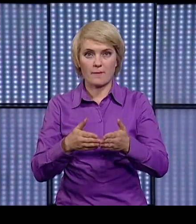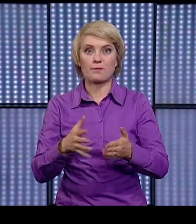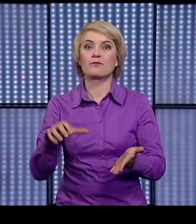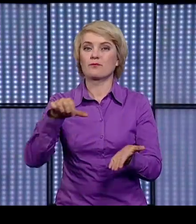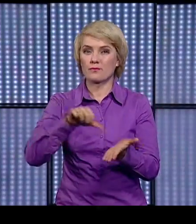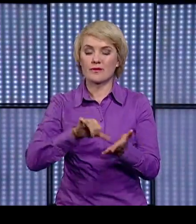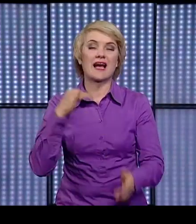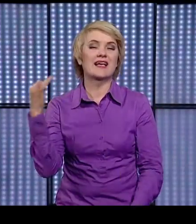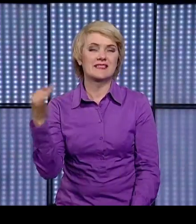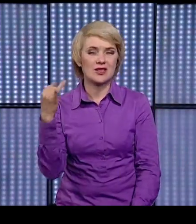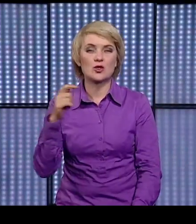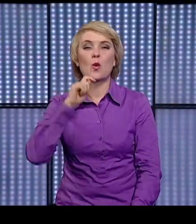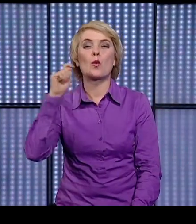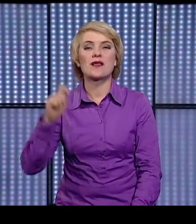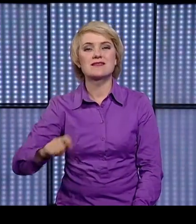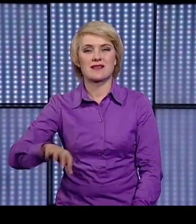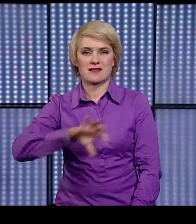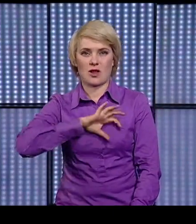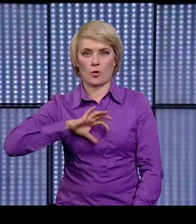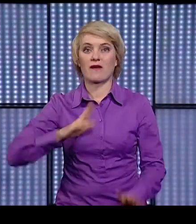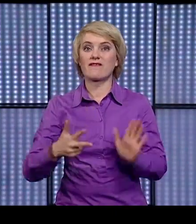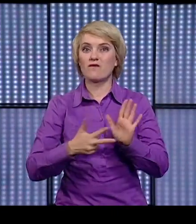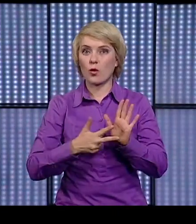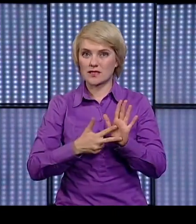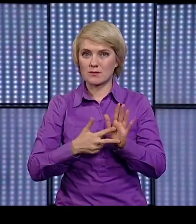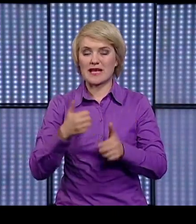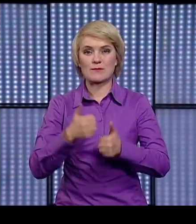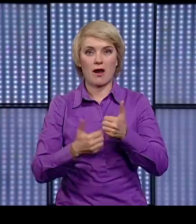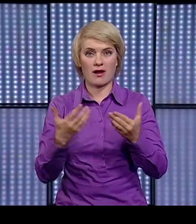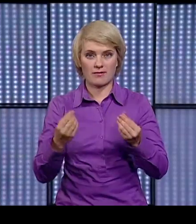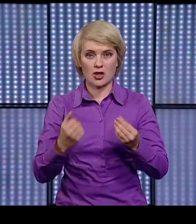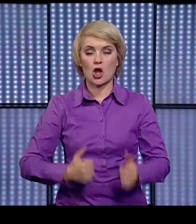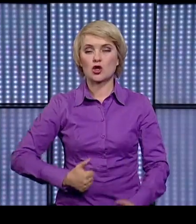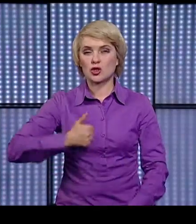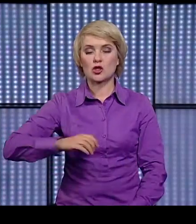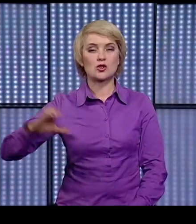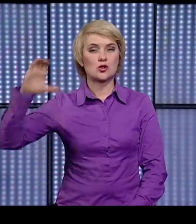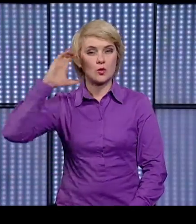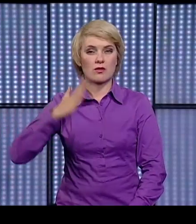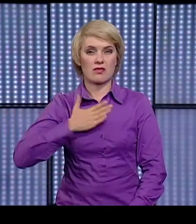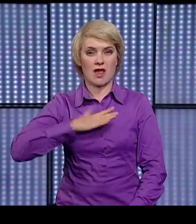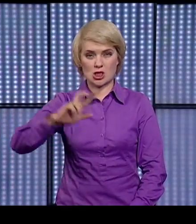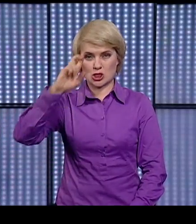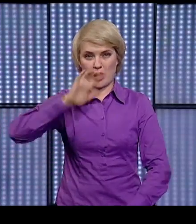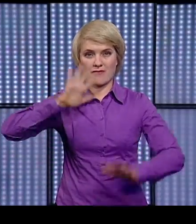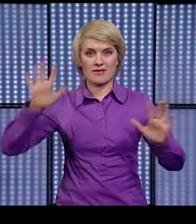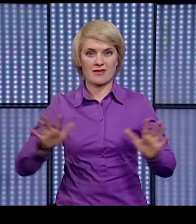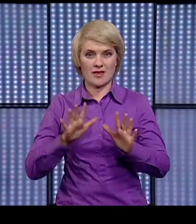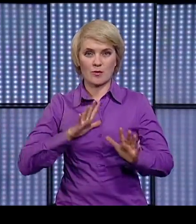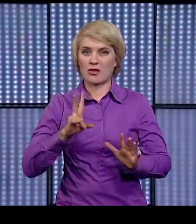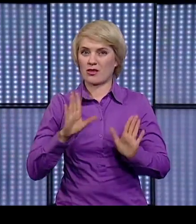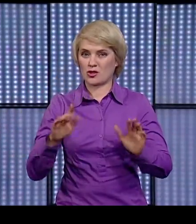українських історичних нагород. Утім, у восьмий змагальний день честь слухати наш державний гімн випала не лише цій